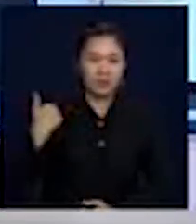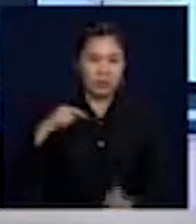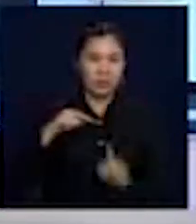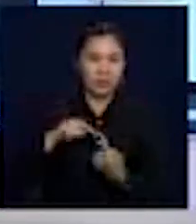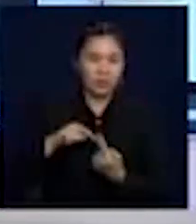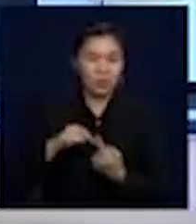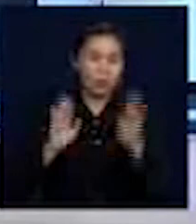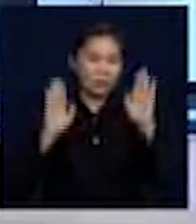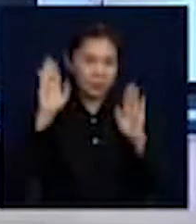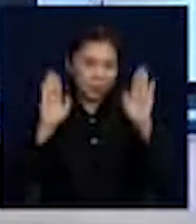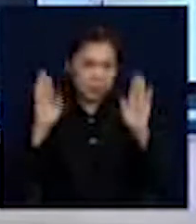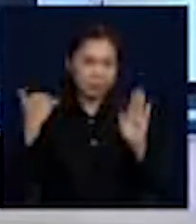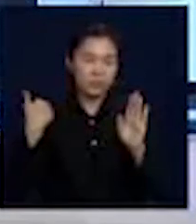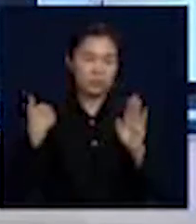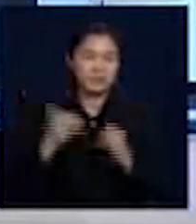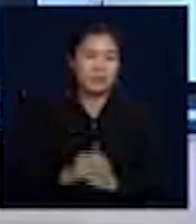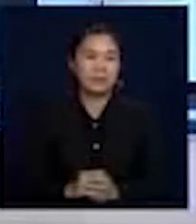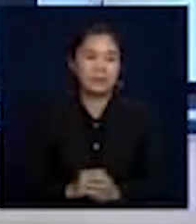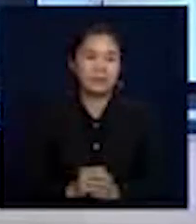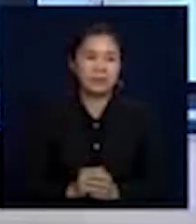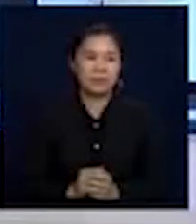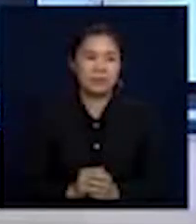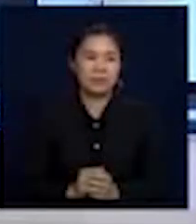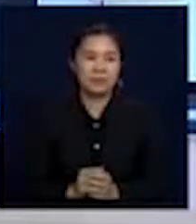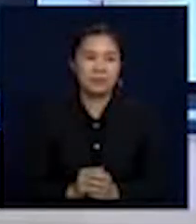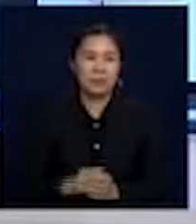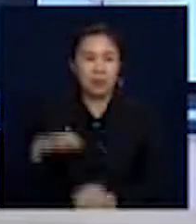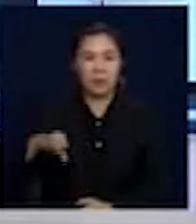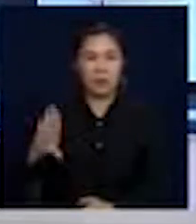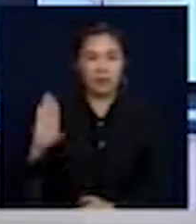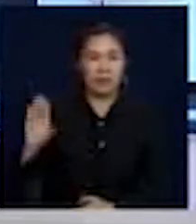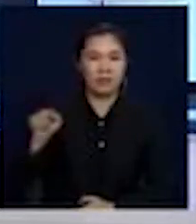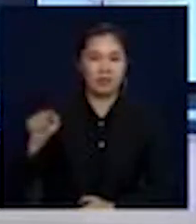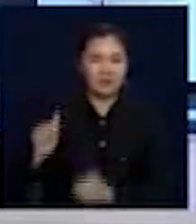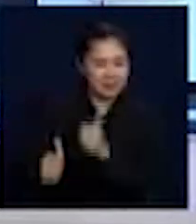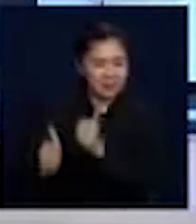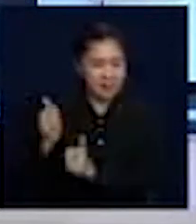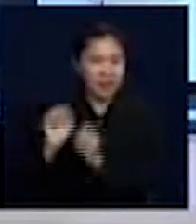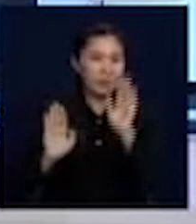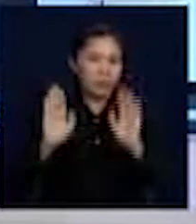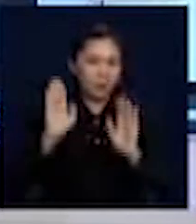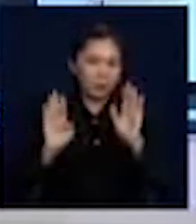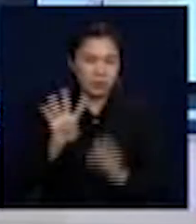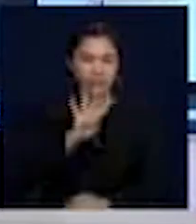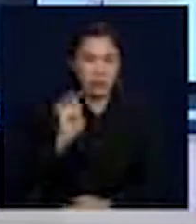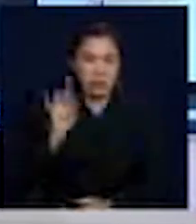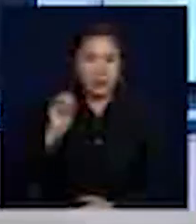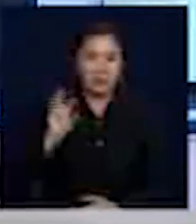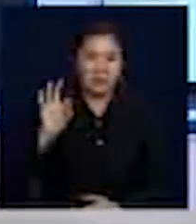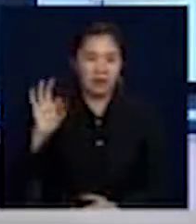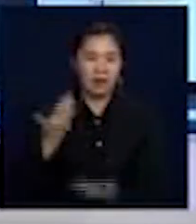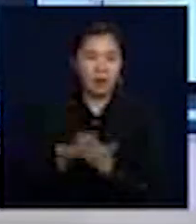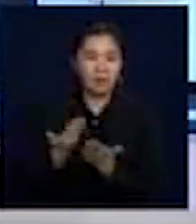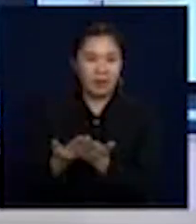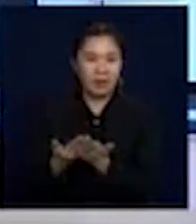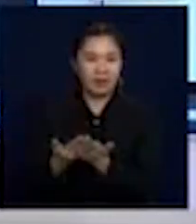ริษัทเบสลินกรุ๊ปท่านรู้จักดีชื่อนี้นะฮะเบสลินกรุ๊ปสามารถชนะการประมูลรถเมย์ NGV 489 ค ันมูลค่าเนี่ยผมเลขกล